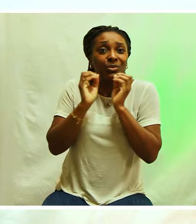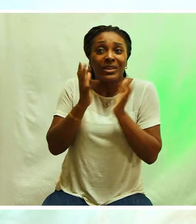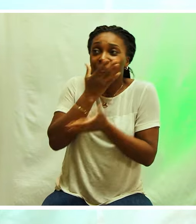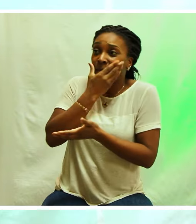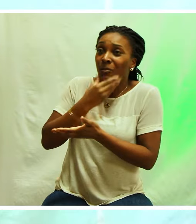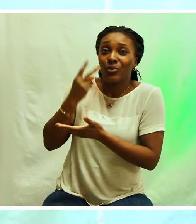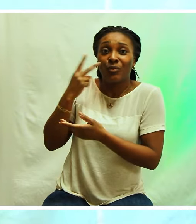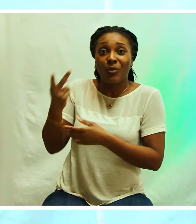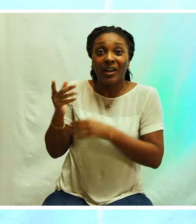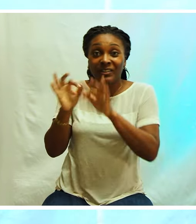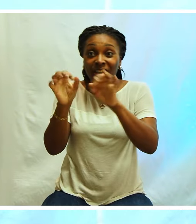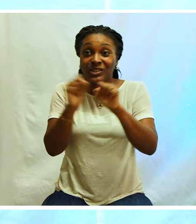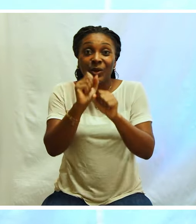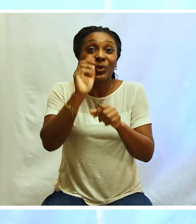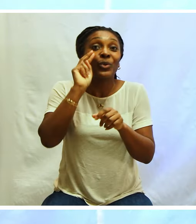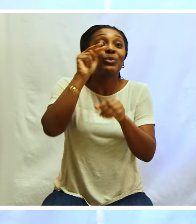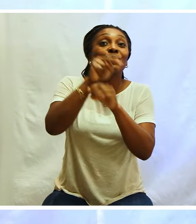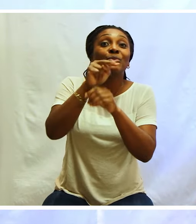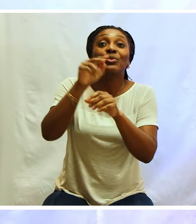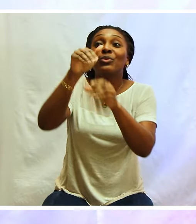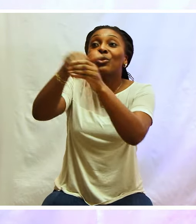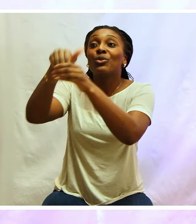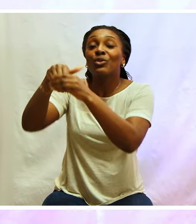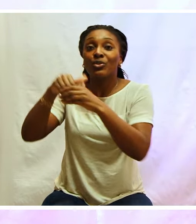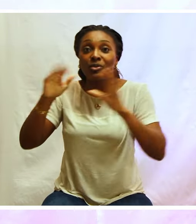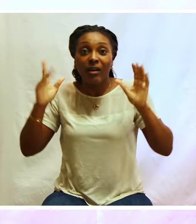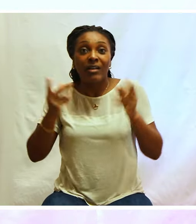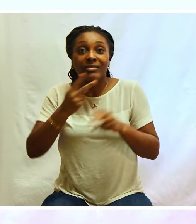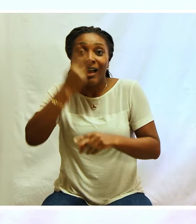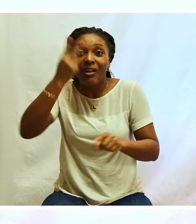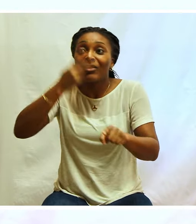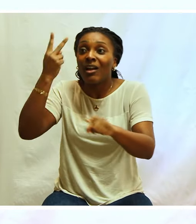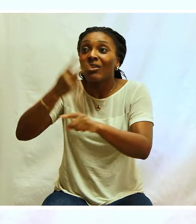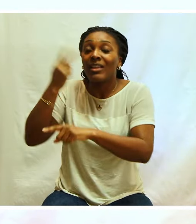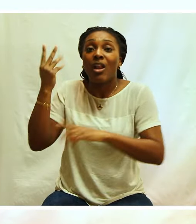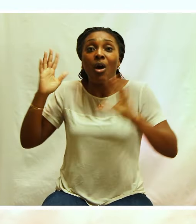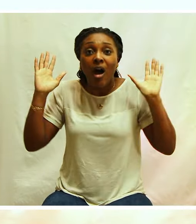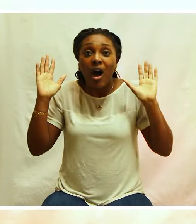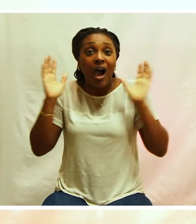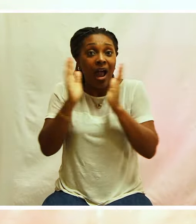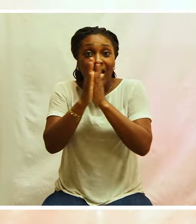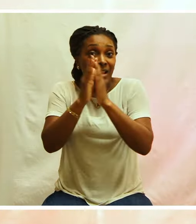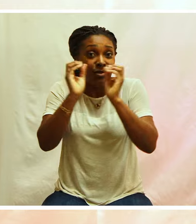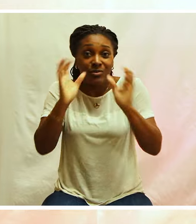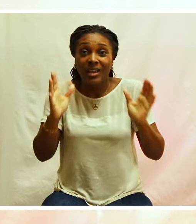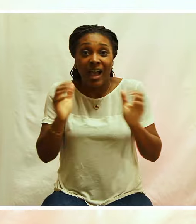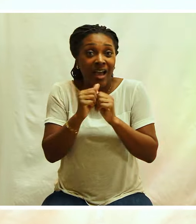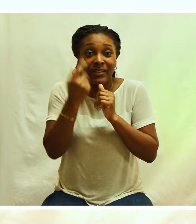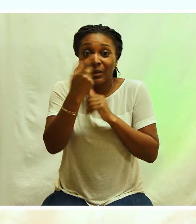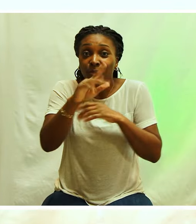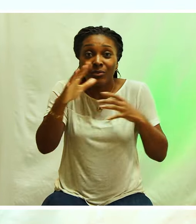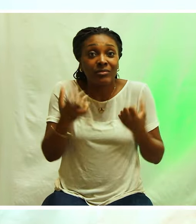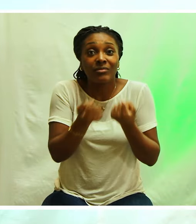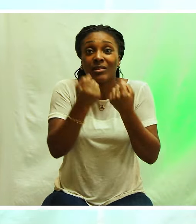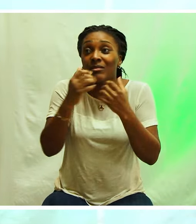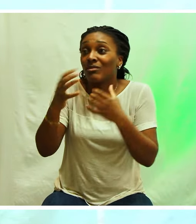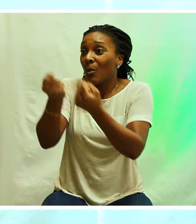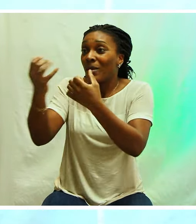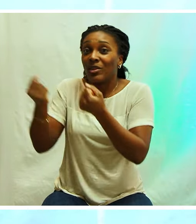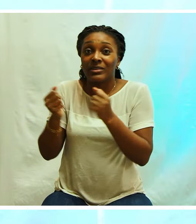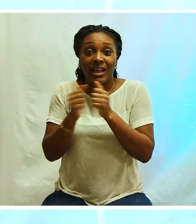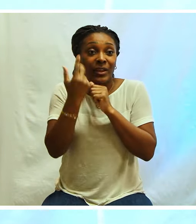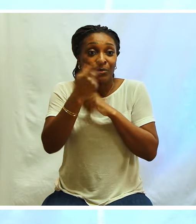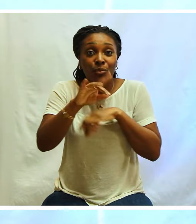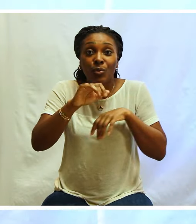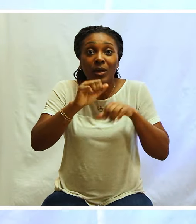beau de regarder les hommes, les femmes, les jeunes qui servent Dieu dans leurs capacités, dans leurs dons, dans leurs